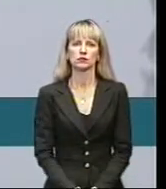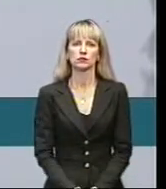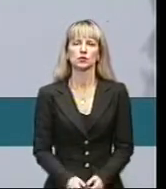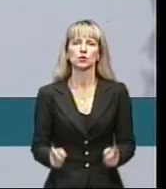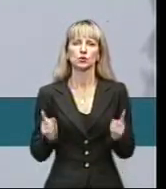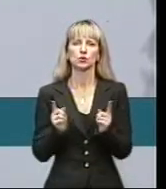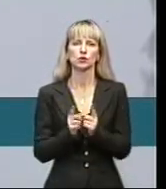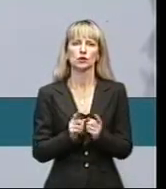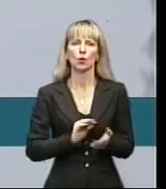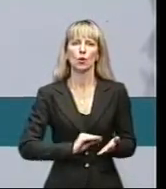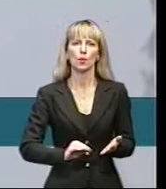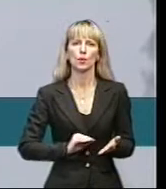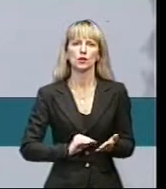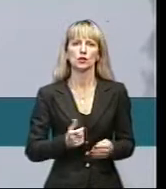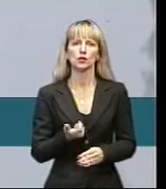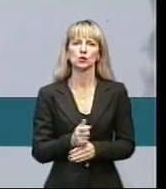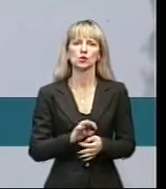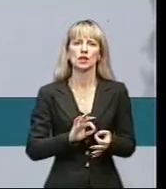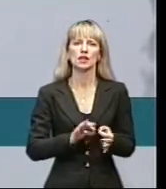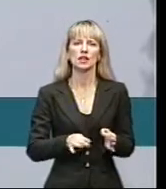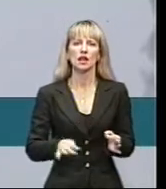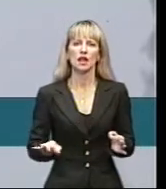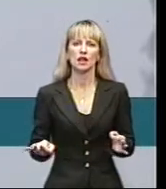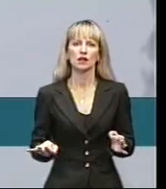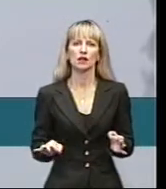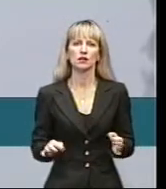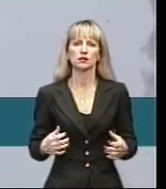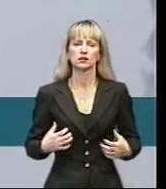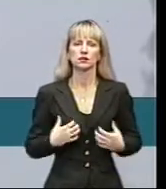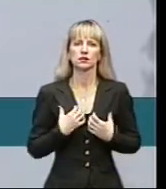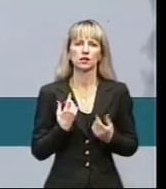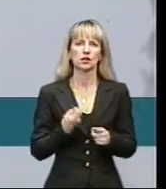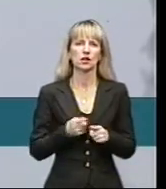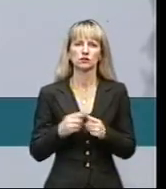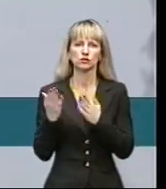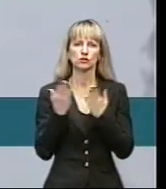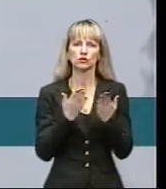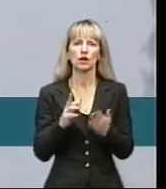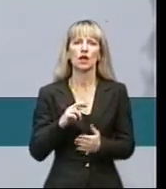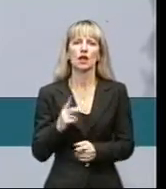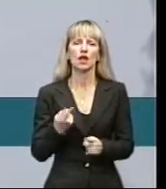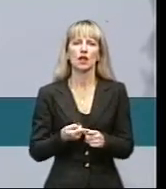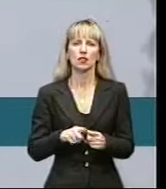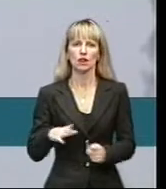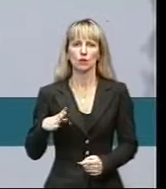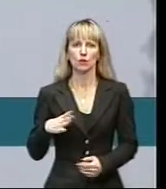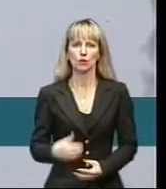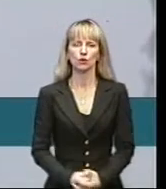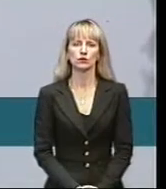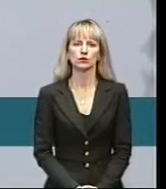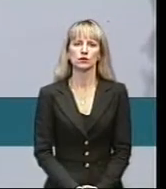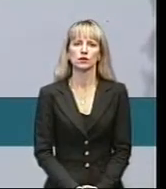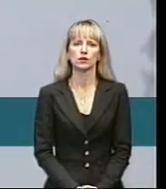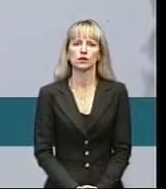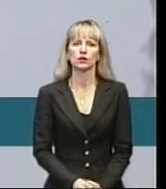Зустрічаються навіть описи, дуже детальні, моторошно це страшно читати, як це відбувалося. Жінка,